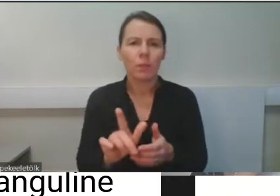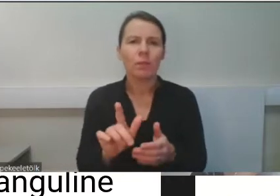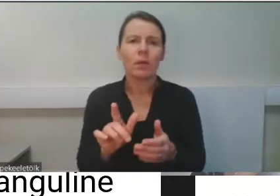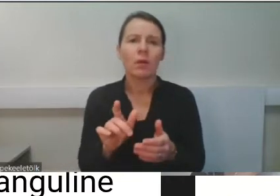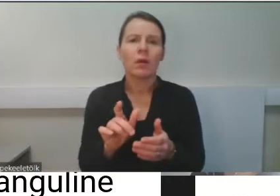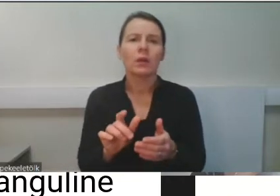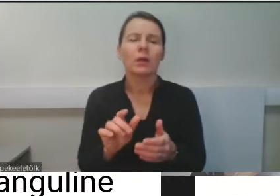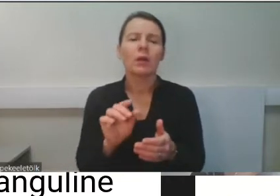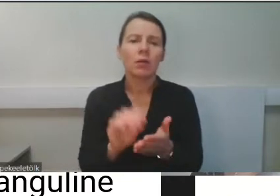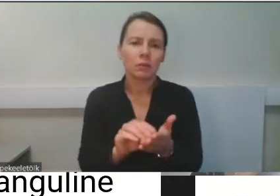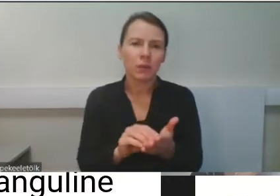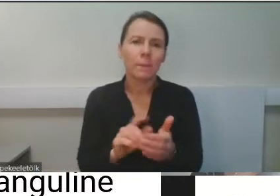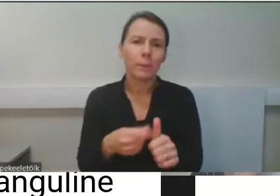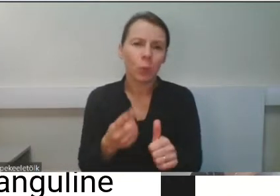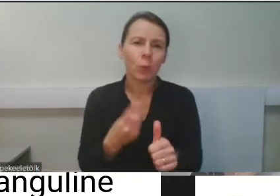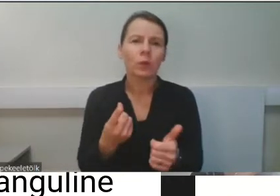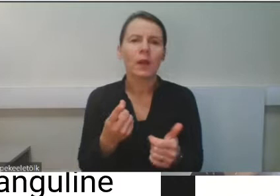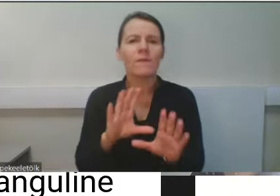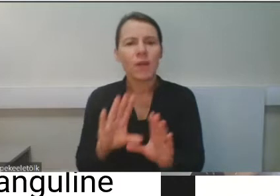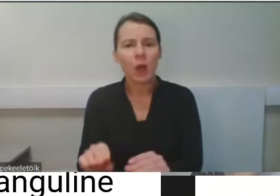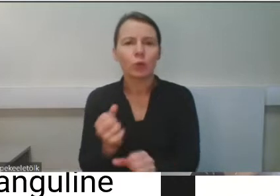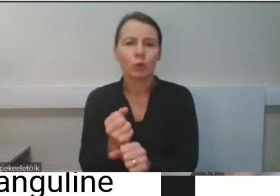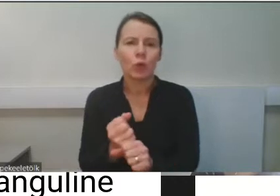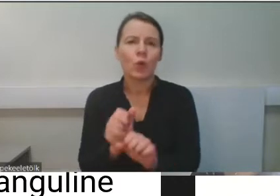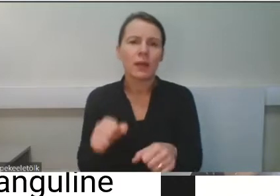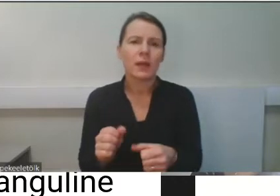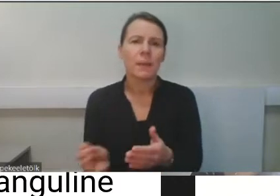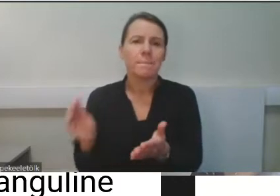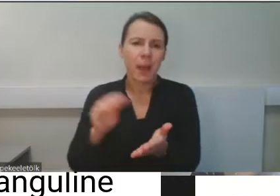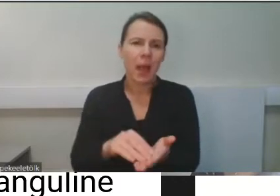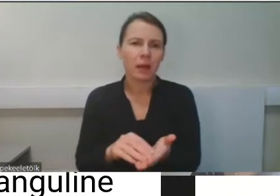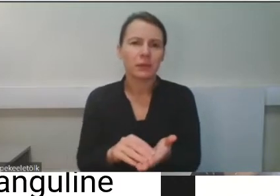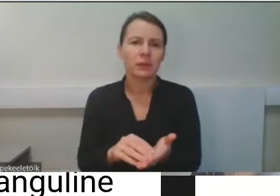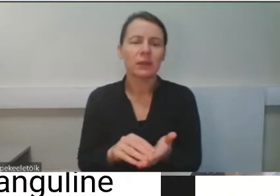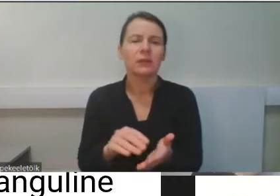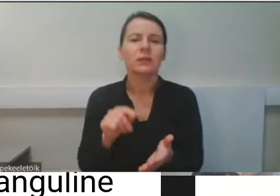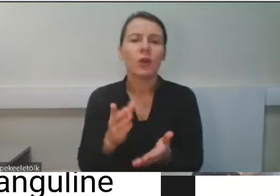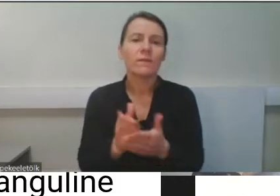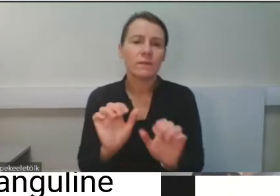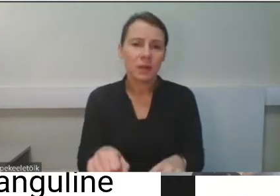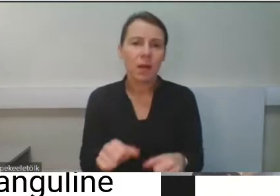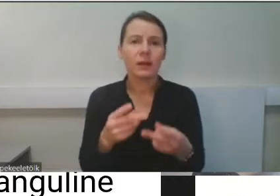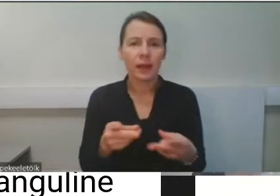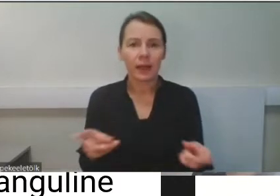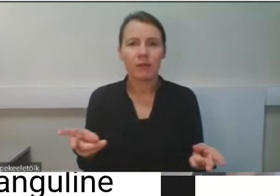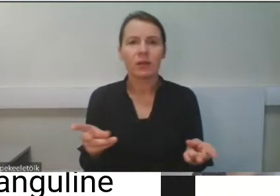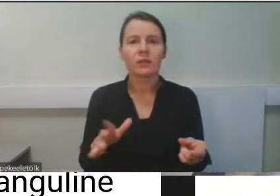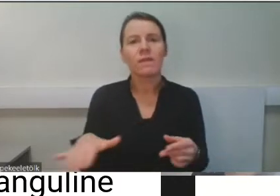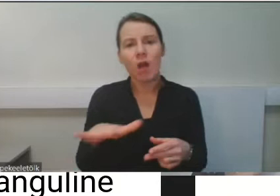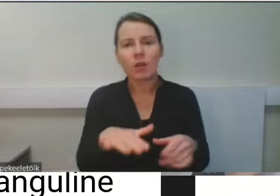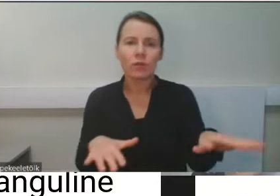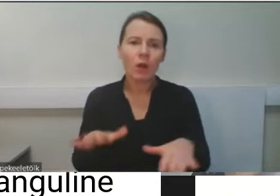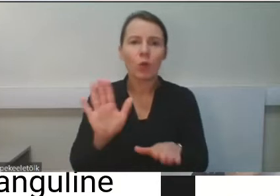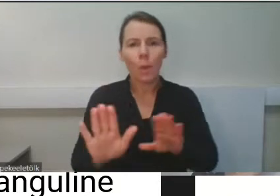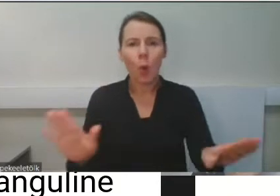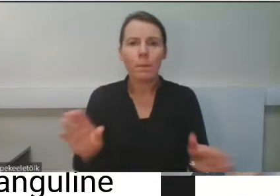töövõimetus ja siis veel osaline või puudub töövõime. Ja kokku siis nii need töövõime ka